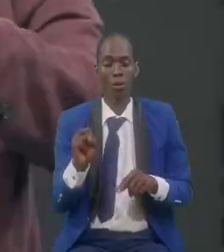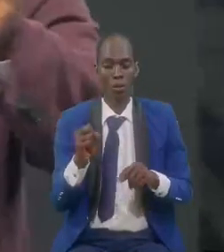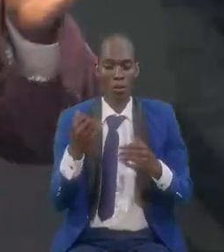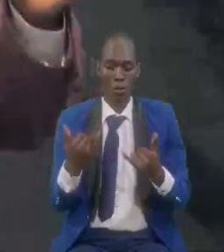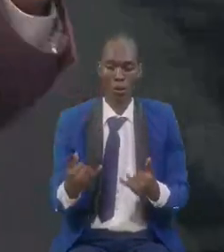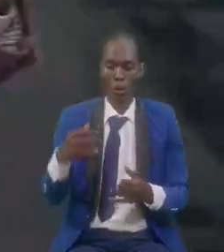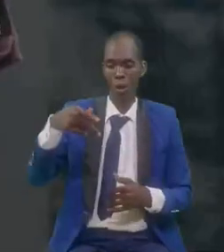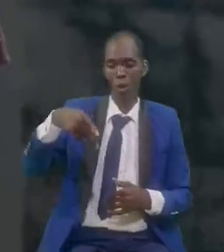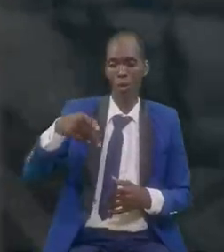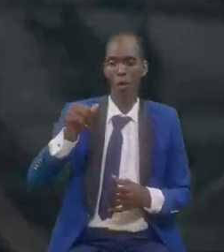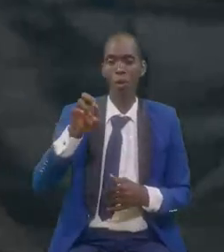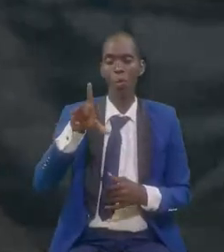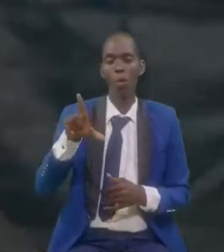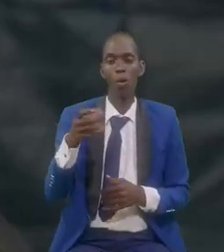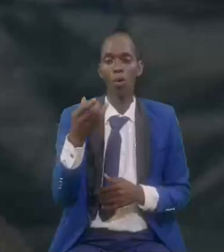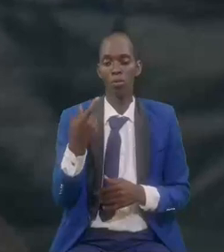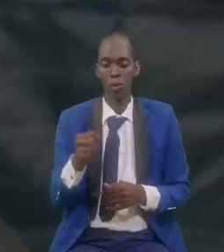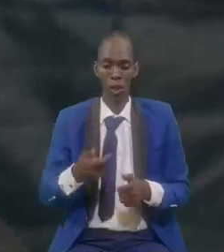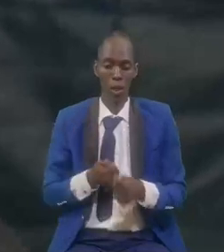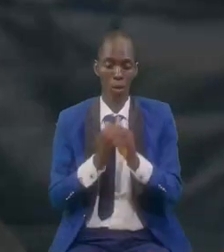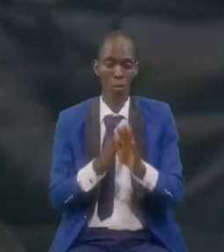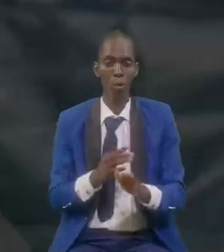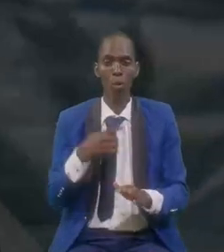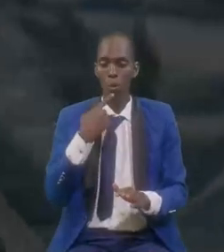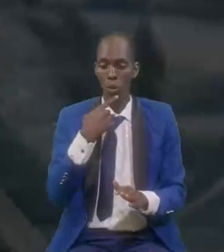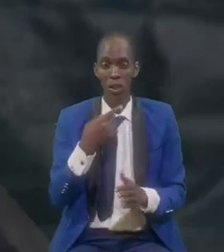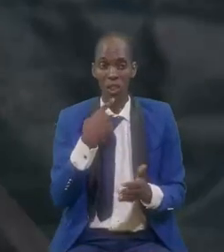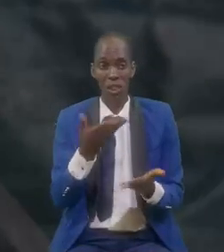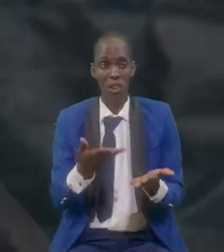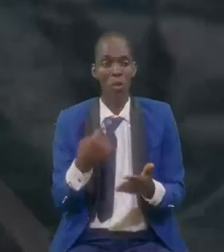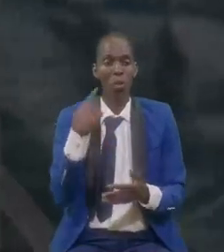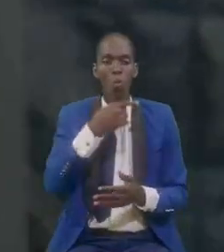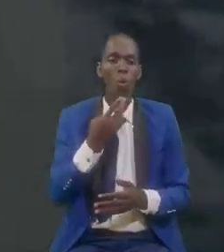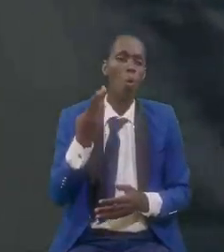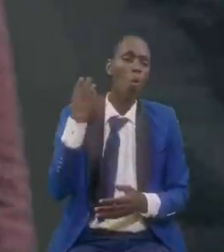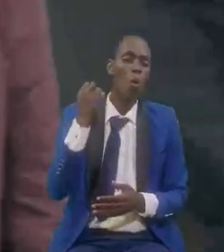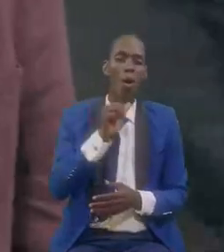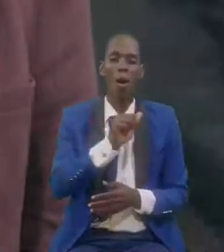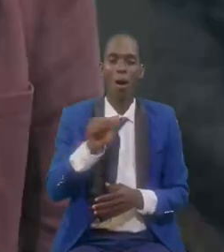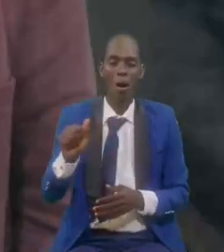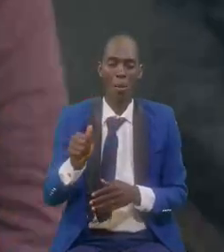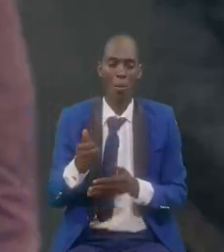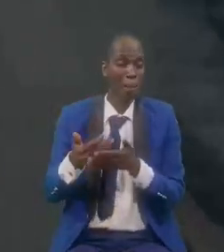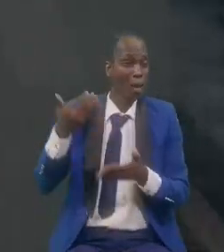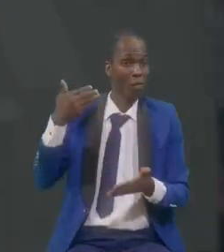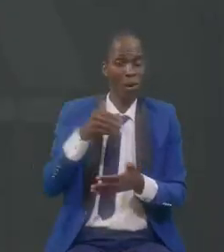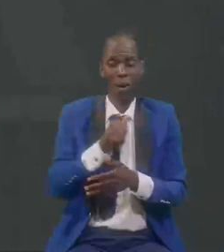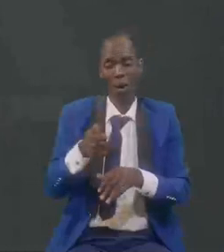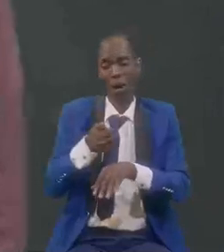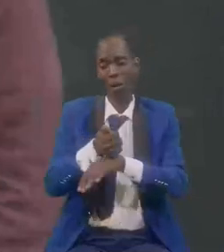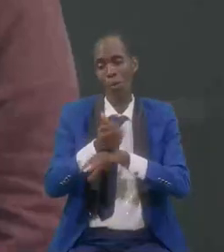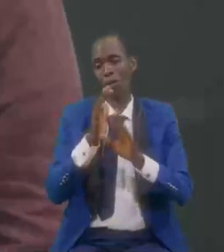Paul, il dit, j'étais avant un blasphémateur. Moi, s'il avait